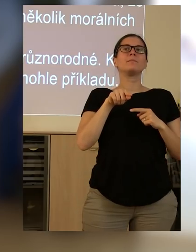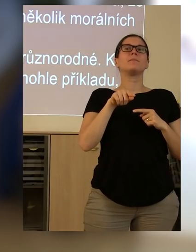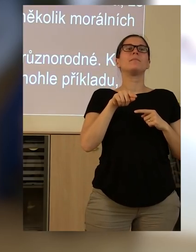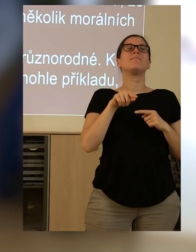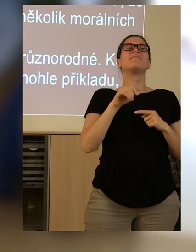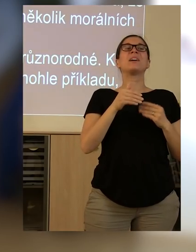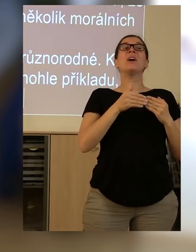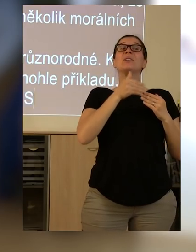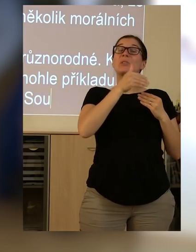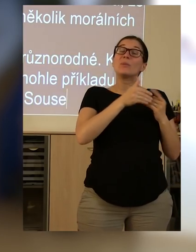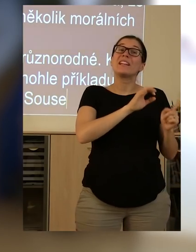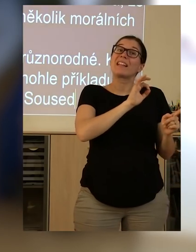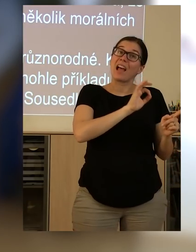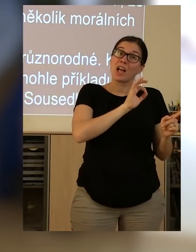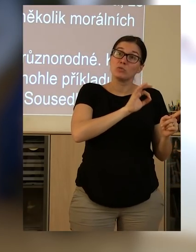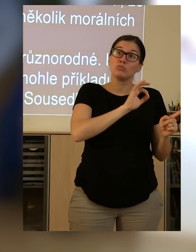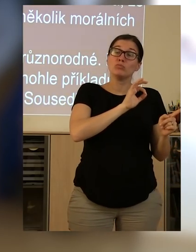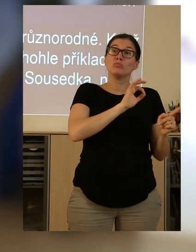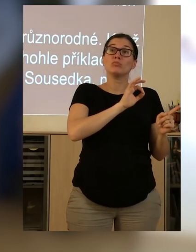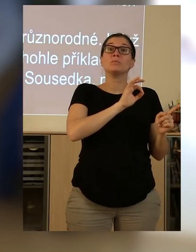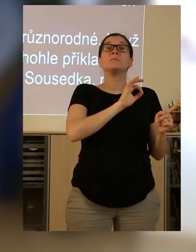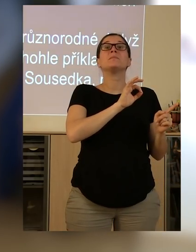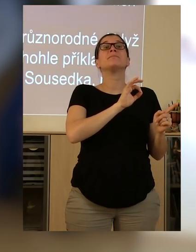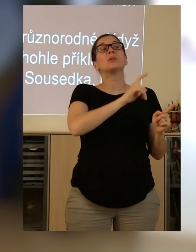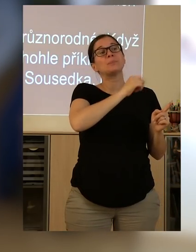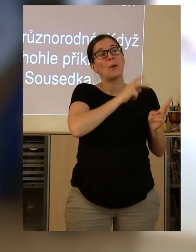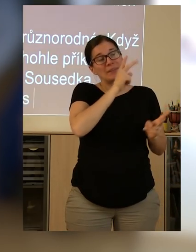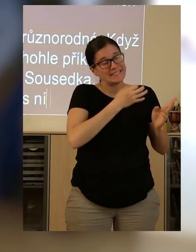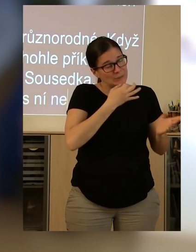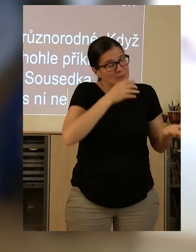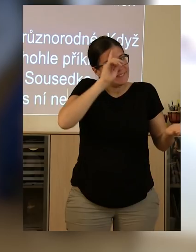Sousedka, no ona je fajn. Spát si nemůžu, to už vím.